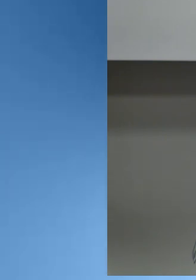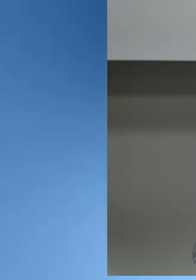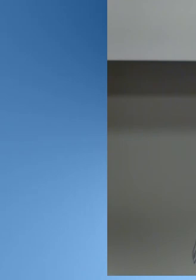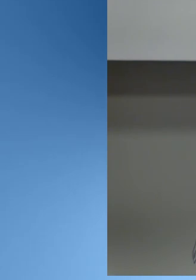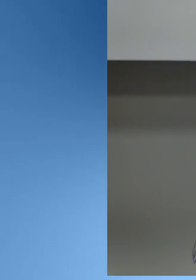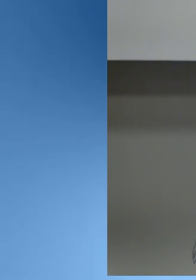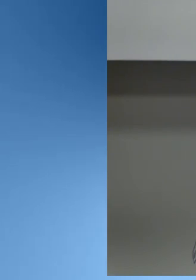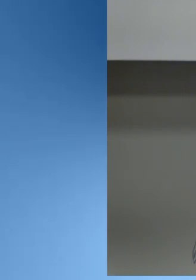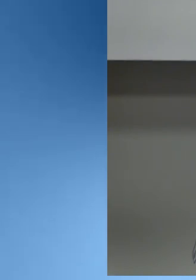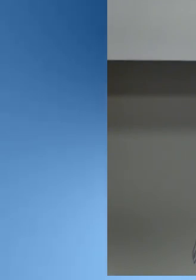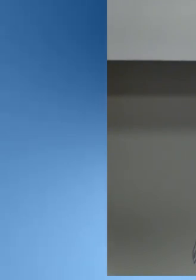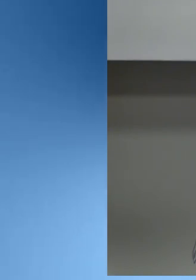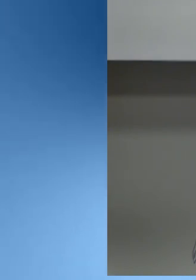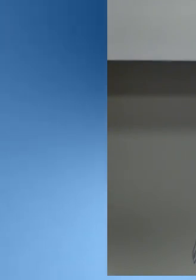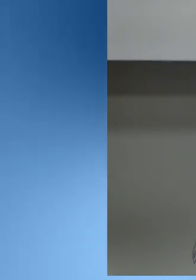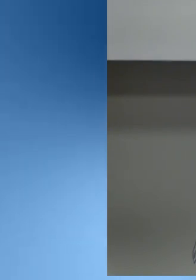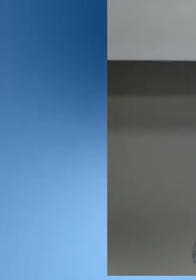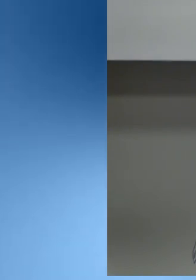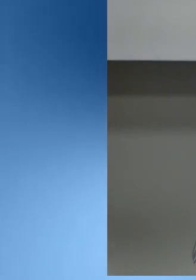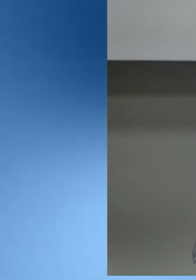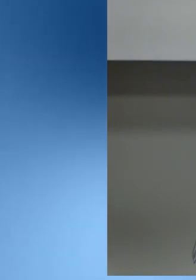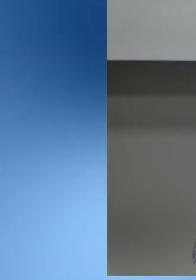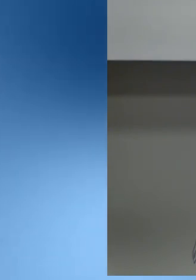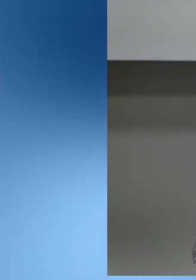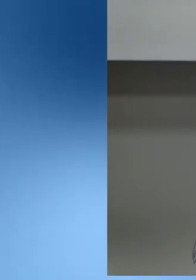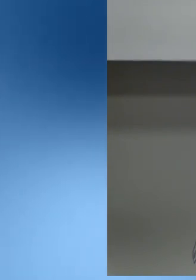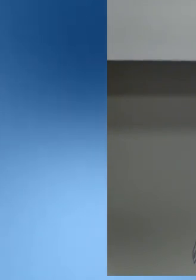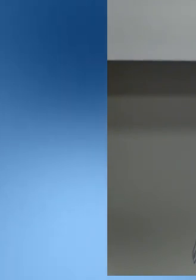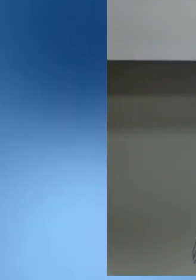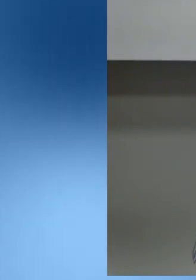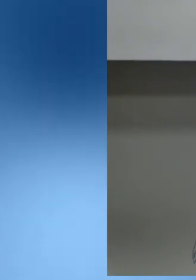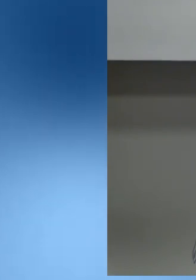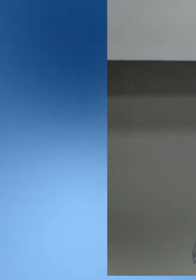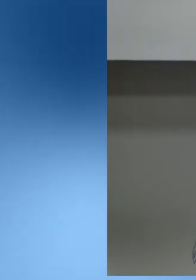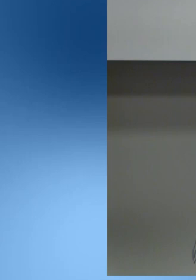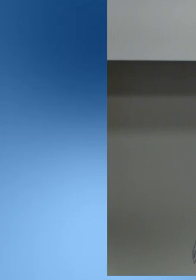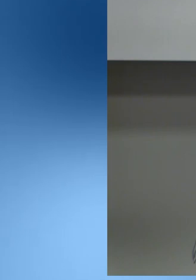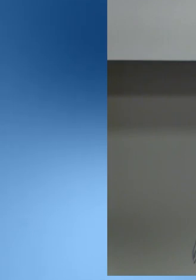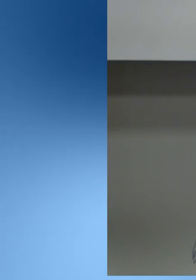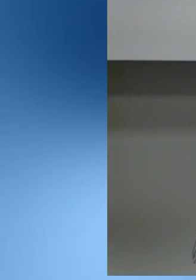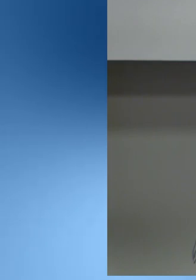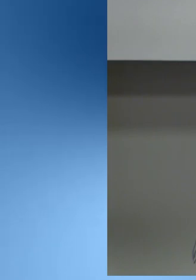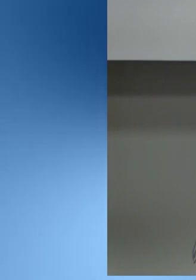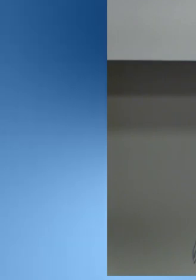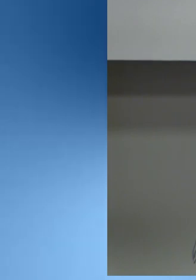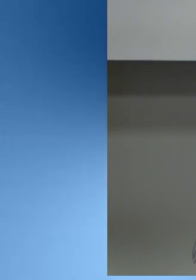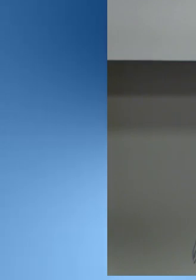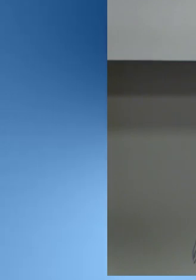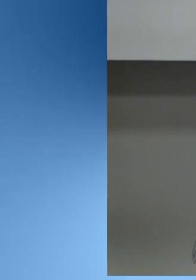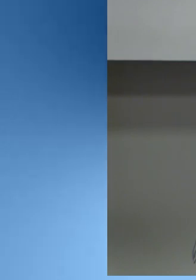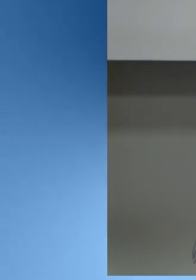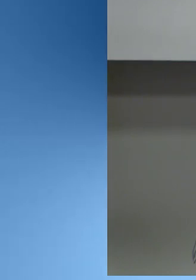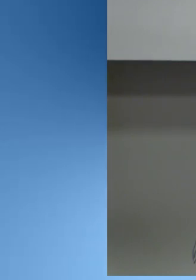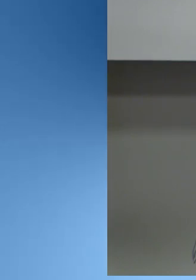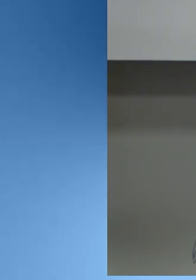en l'occurrence pour la ville de Grenoble on avait lancé un travail sous l'impulsion de d'an Sophie HMOs dès 2016 euh